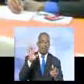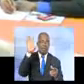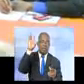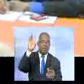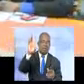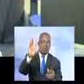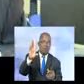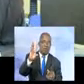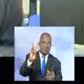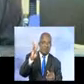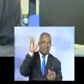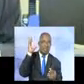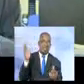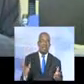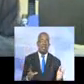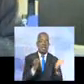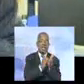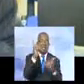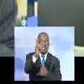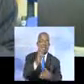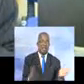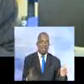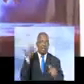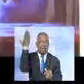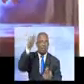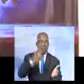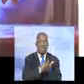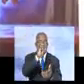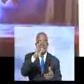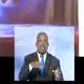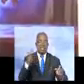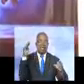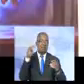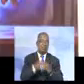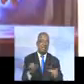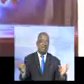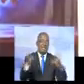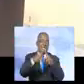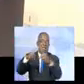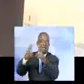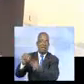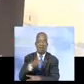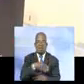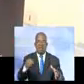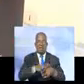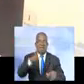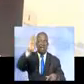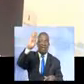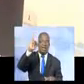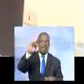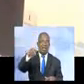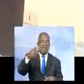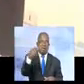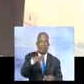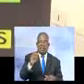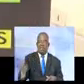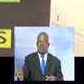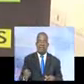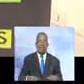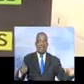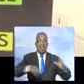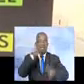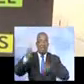de la commune de Bingéville qui a été choisi pour abriter cette rencontre artistique. Théâtre, environnement et paix est le thème choisi